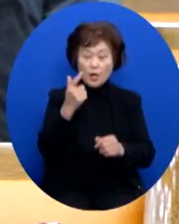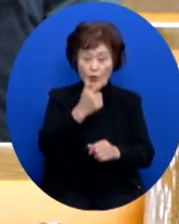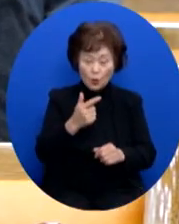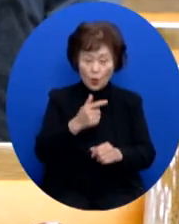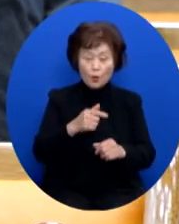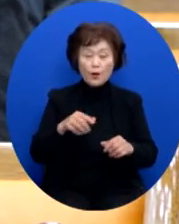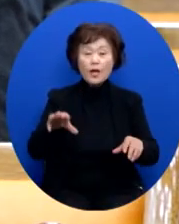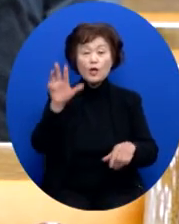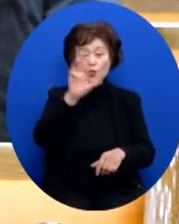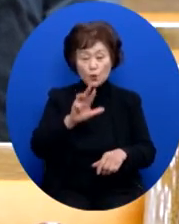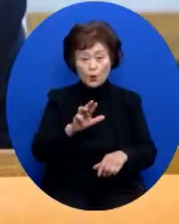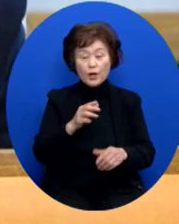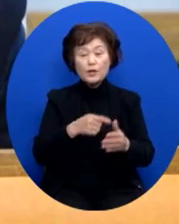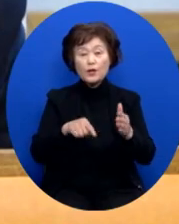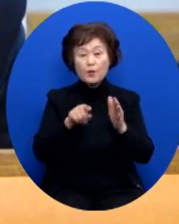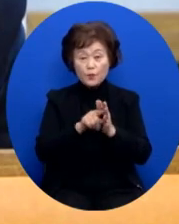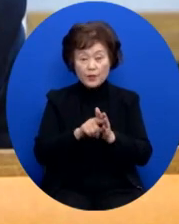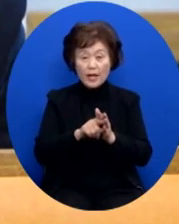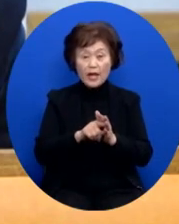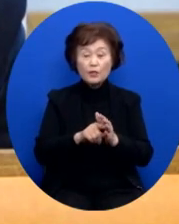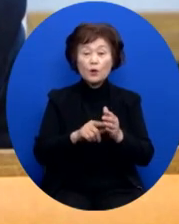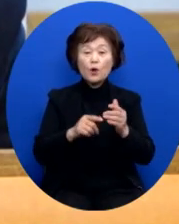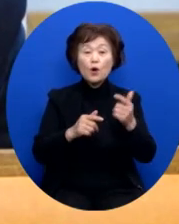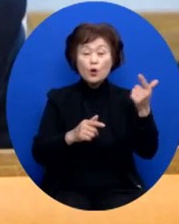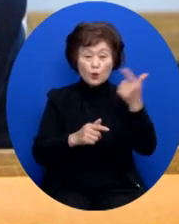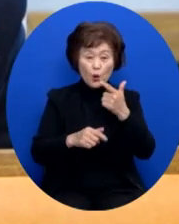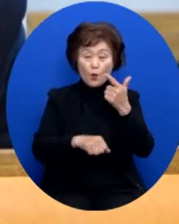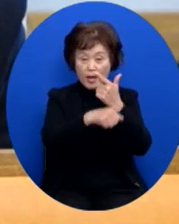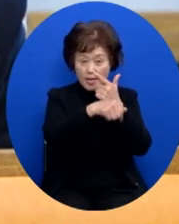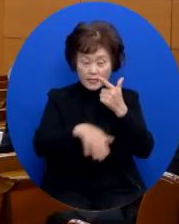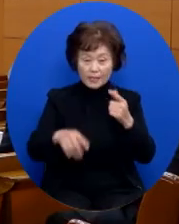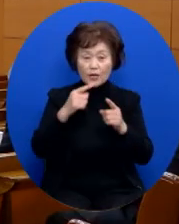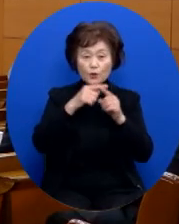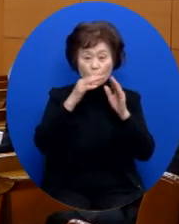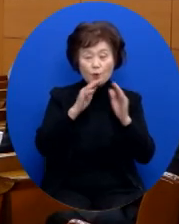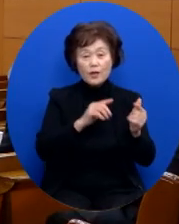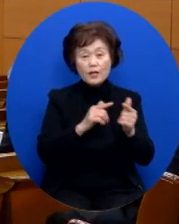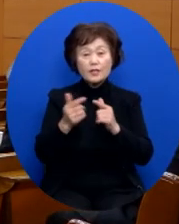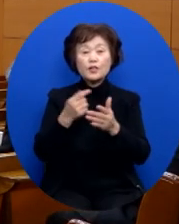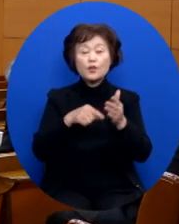노회 산하 교회를 위해 특별 기도 시간을 갖고 할례식을 가졌습니다.